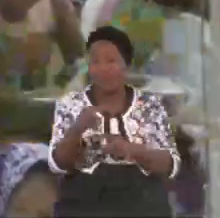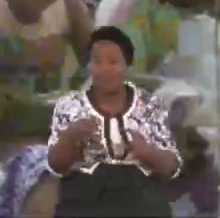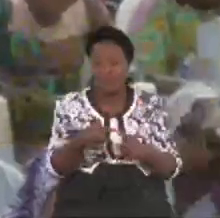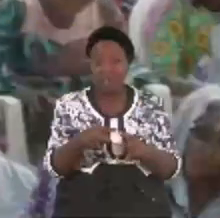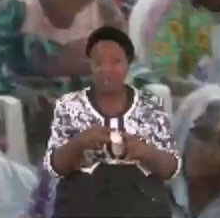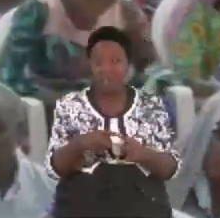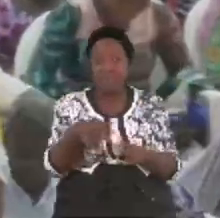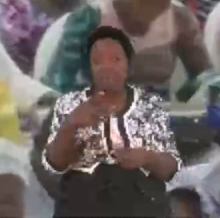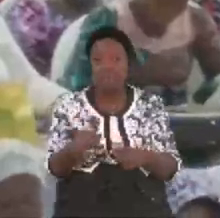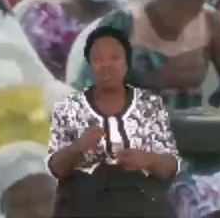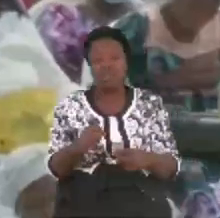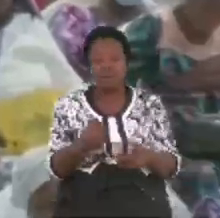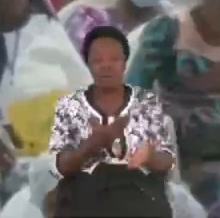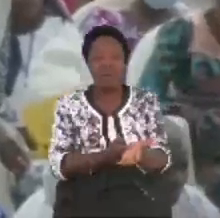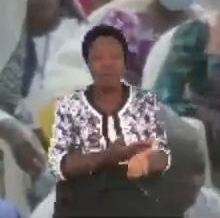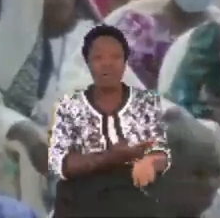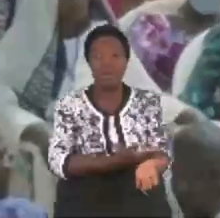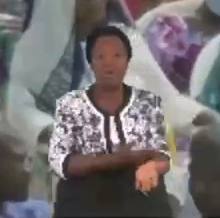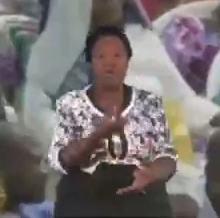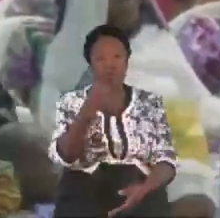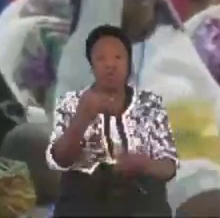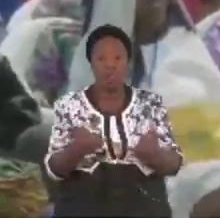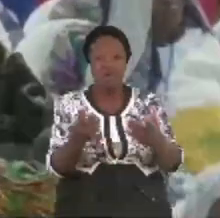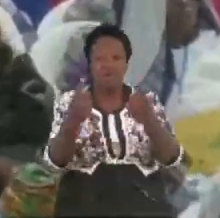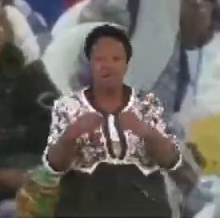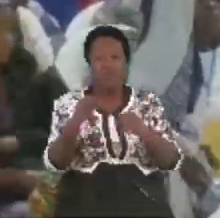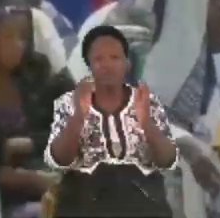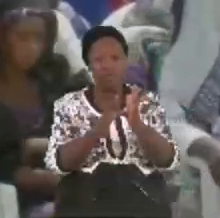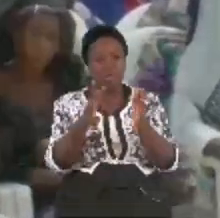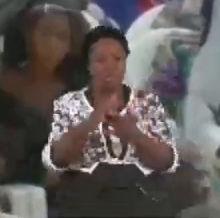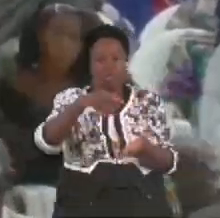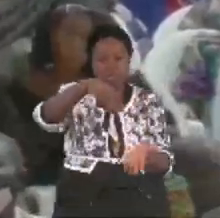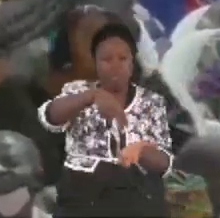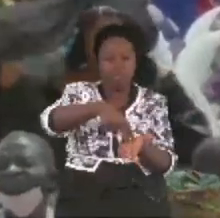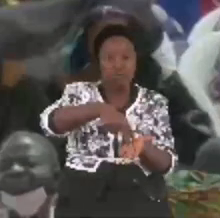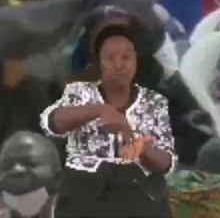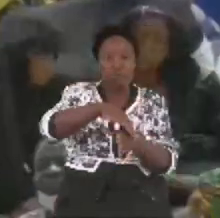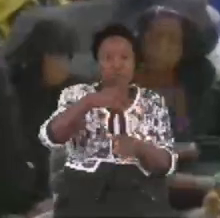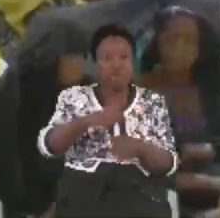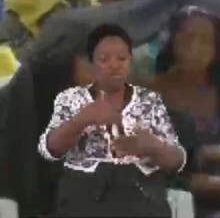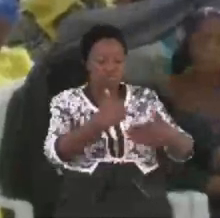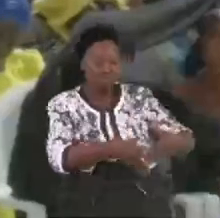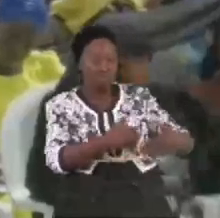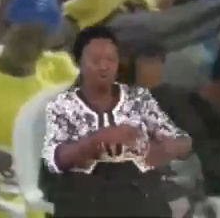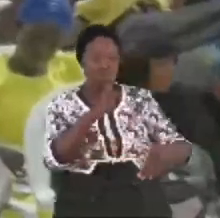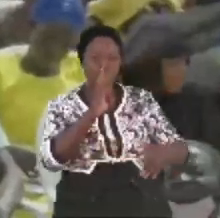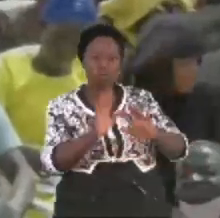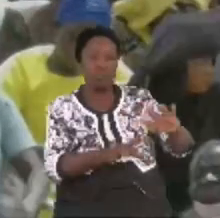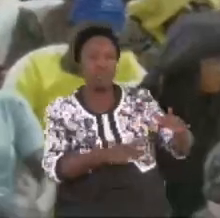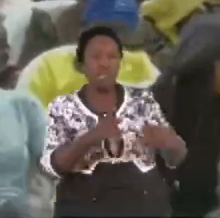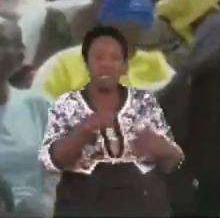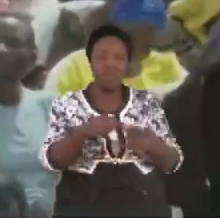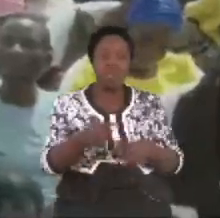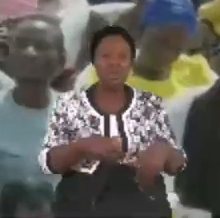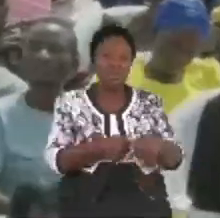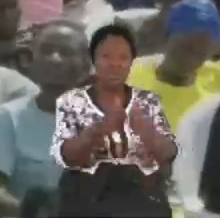étant venu, Jésus se trouva sur le rivage, mais les disciples ne savaient pas que c'était Jésus.